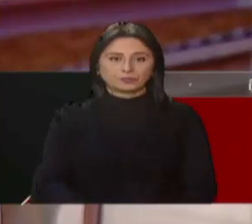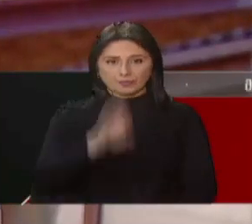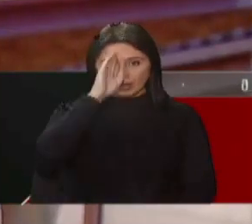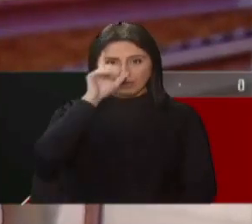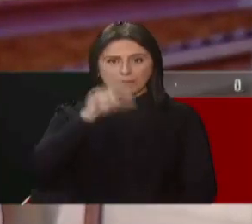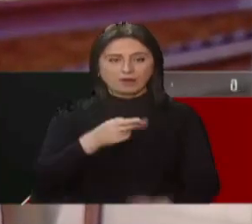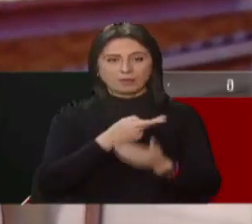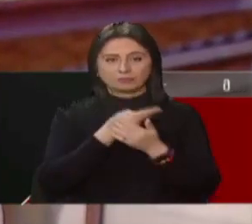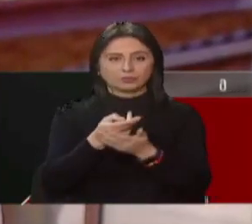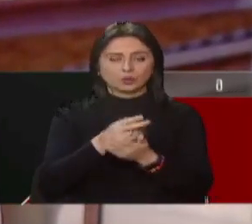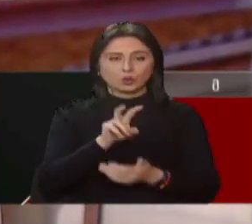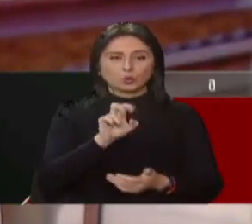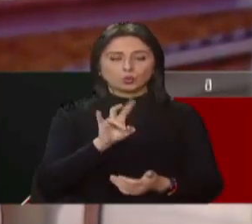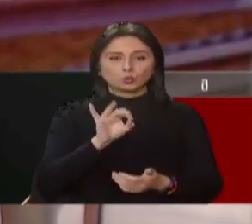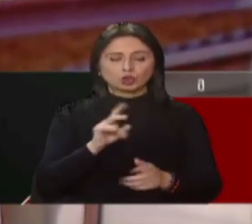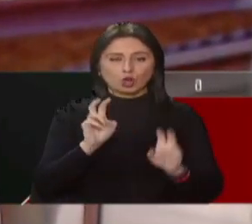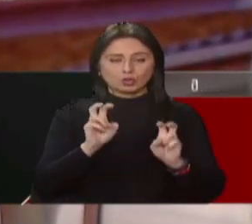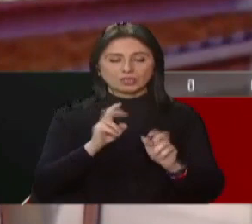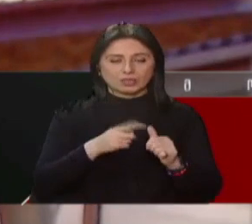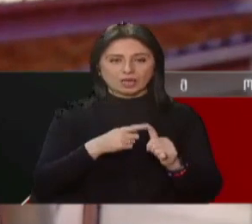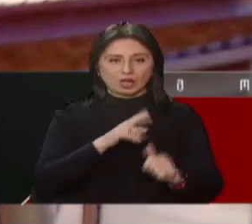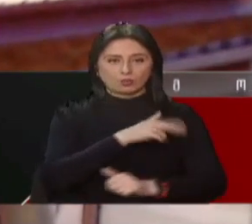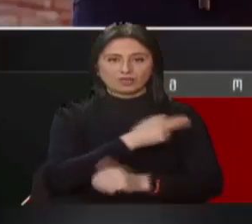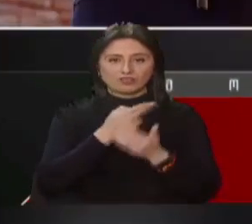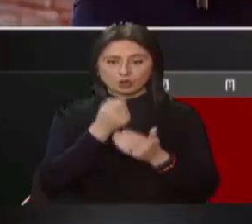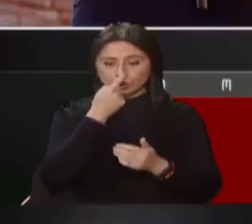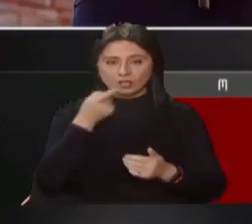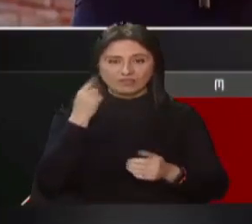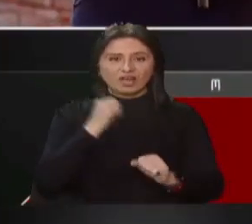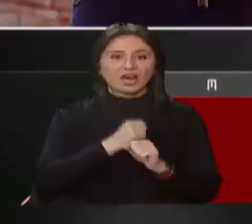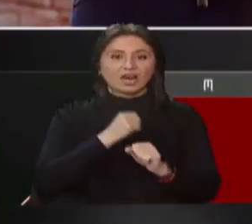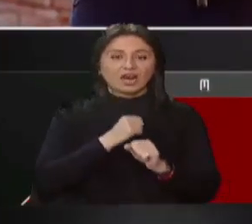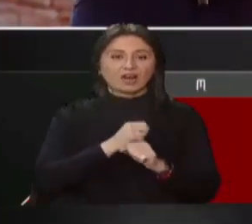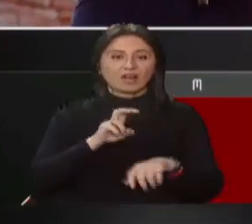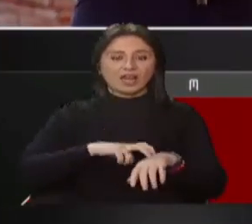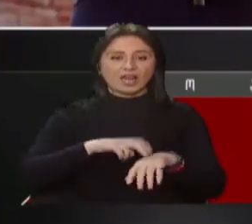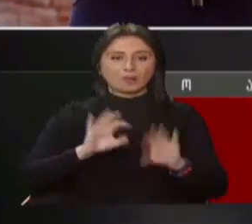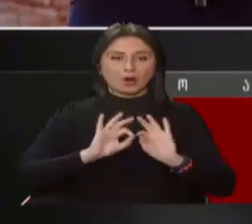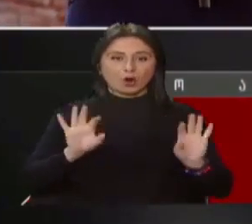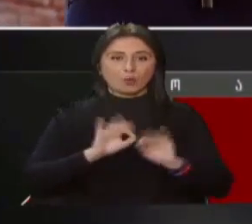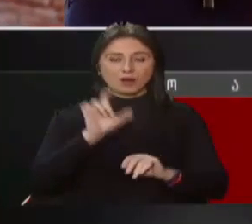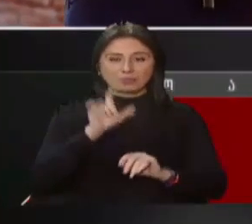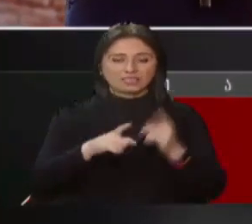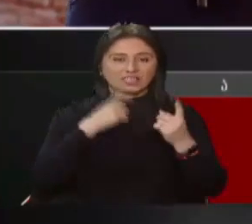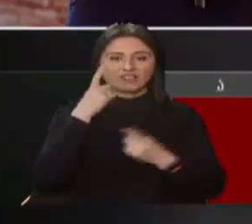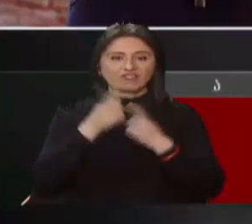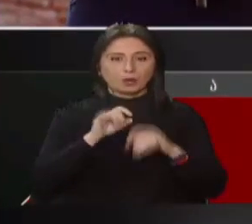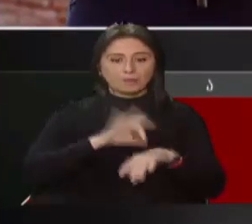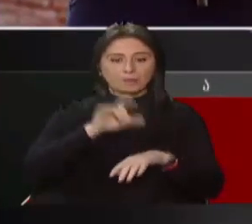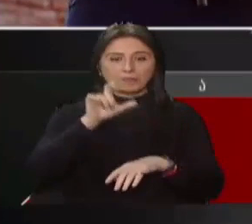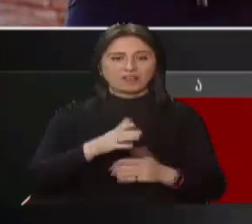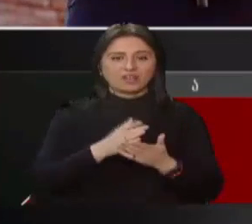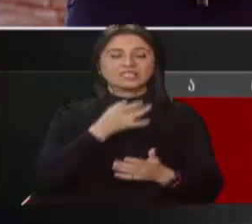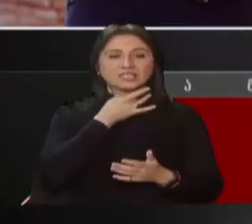მამაკაცი გადაყვანილია ღუდუშაურის სახელობის კლინიკაში, სულ ცოტა ხნის წინ გააკეთა ექიმა კომენტარი. მისი ინფორმაციით პაციენტი